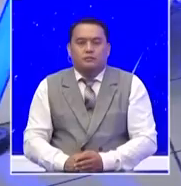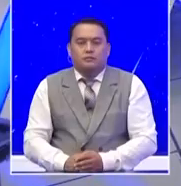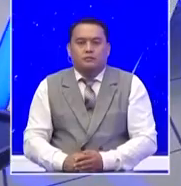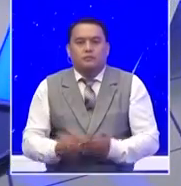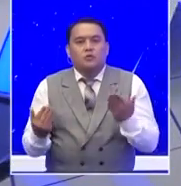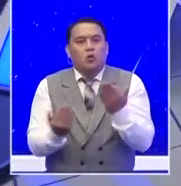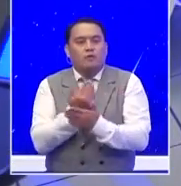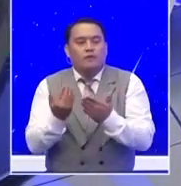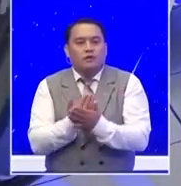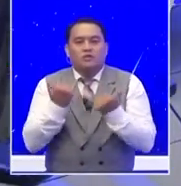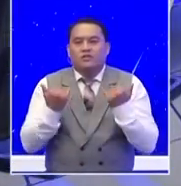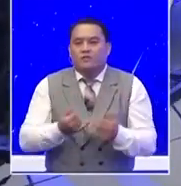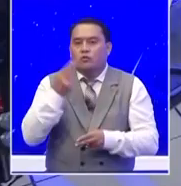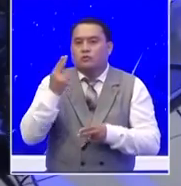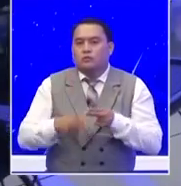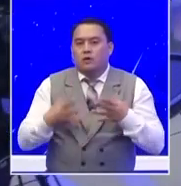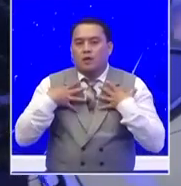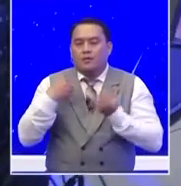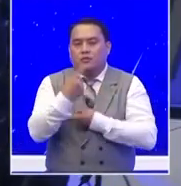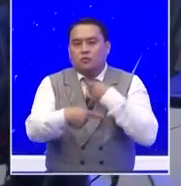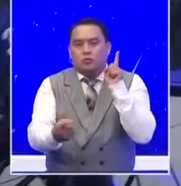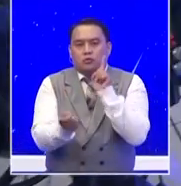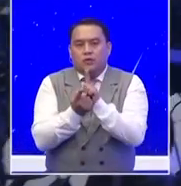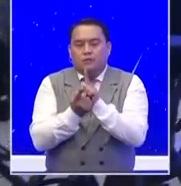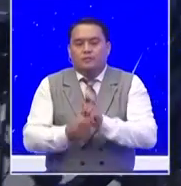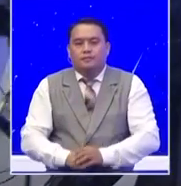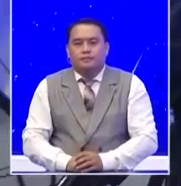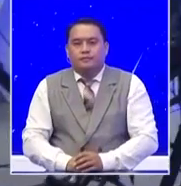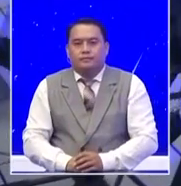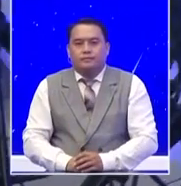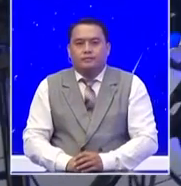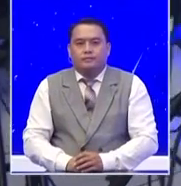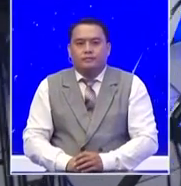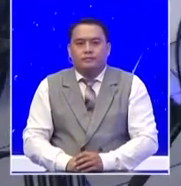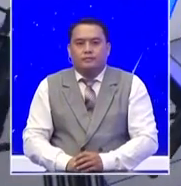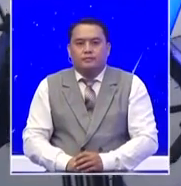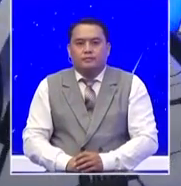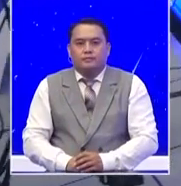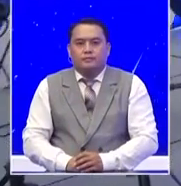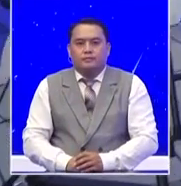Это была вся информационная картина на сегодня. Я с вами прощаюсь. Встретимся завтра.